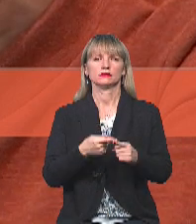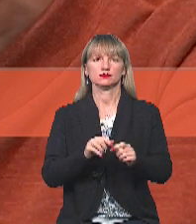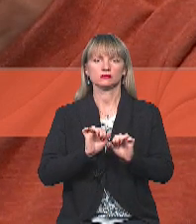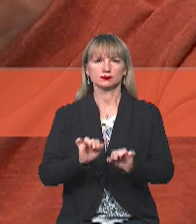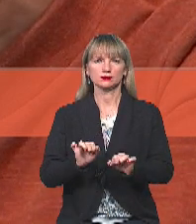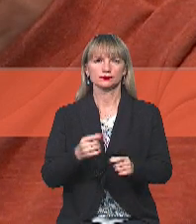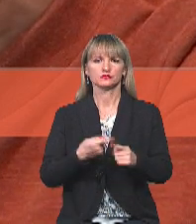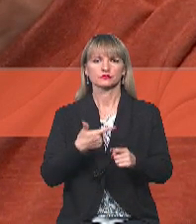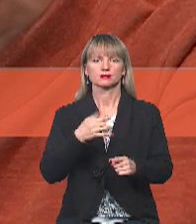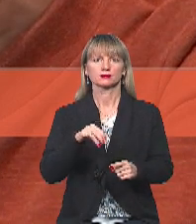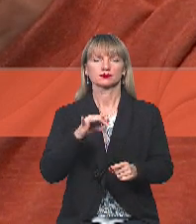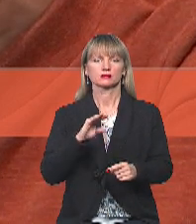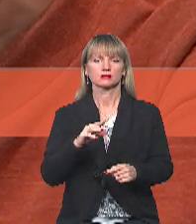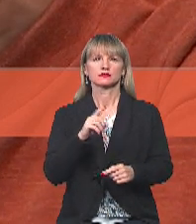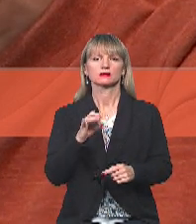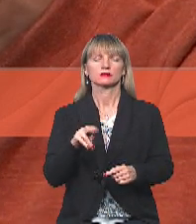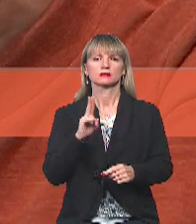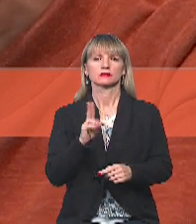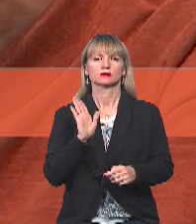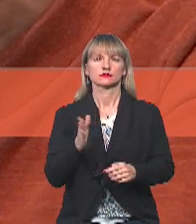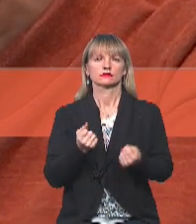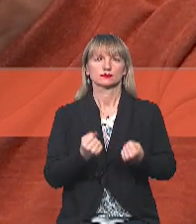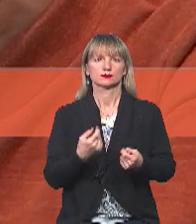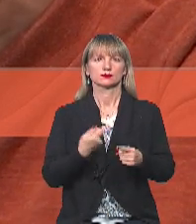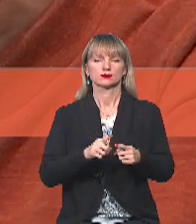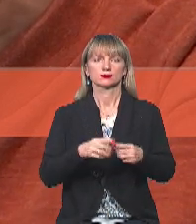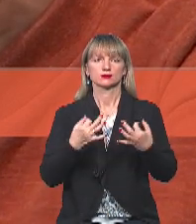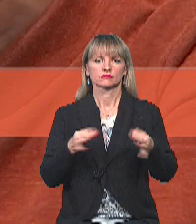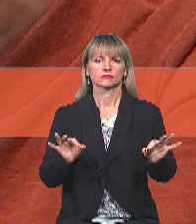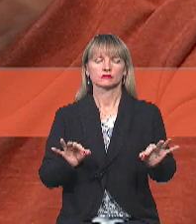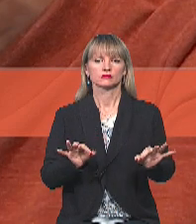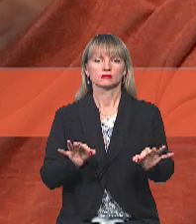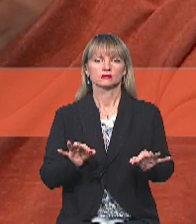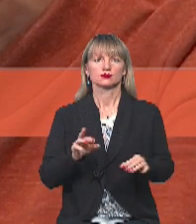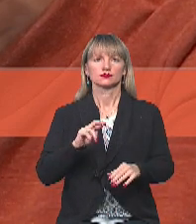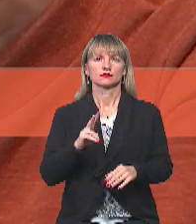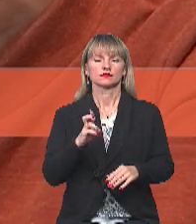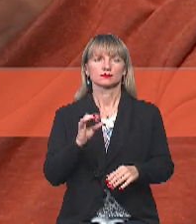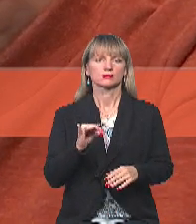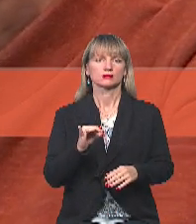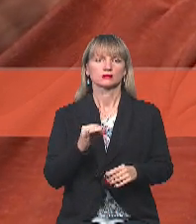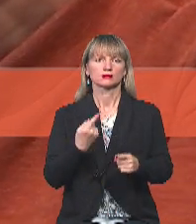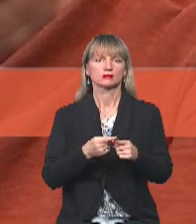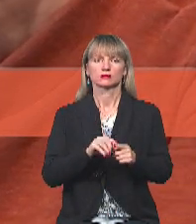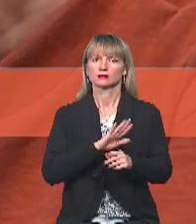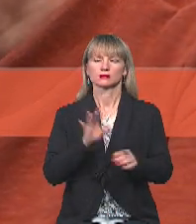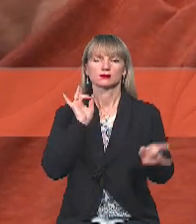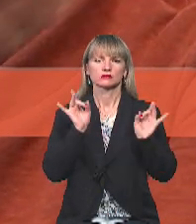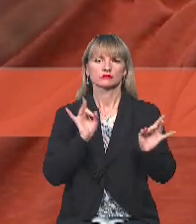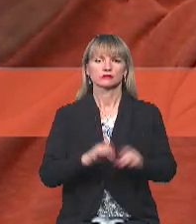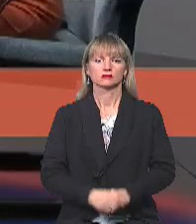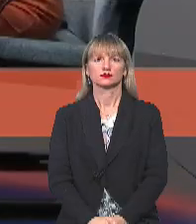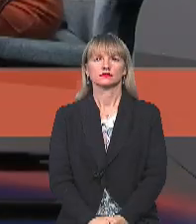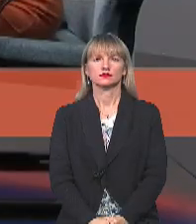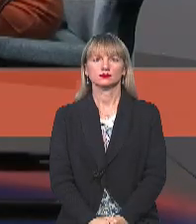от гідність, і заради кого вони тримають цю свободу. Якби не пафосно це звучало. А вистачає